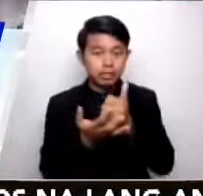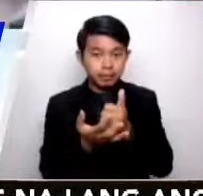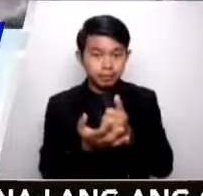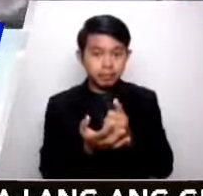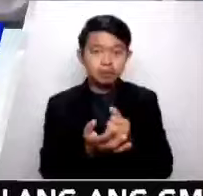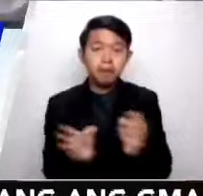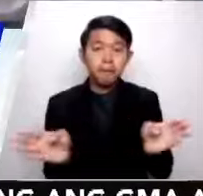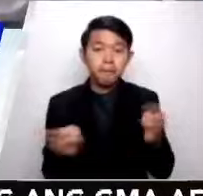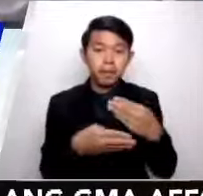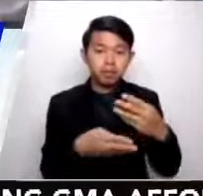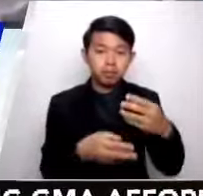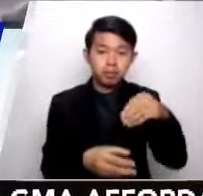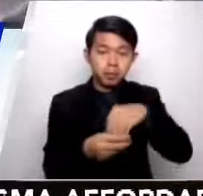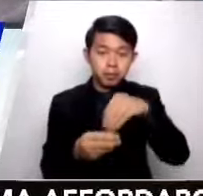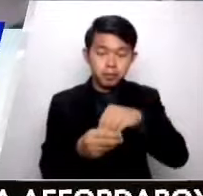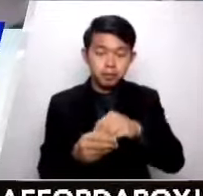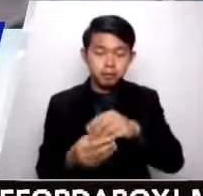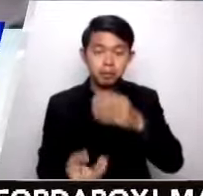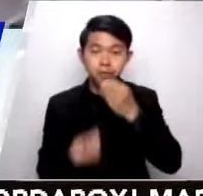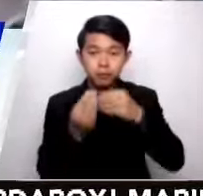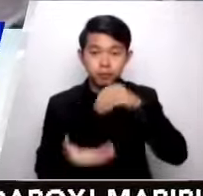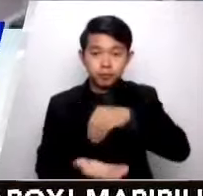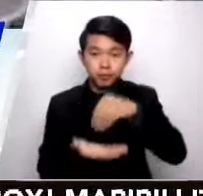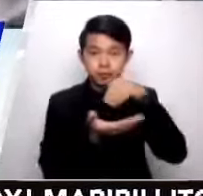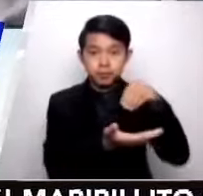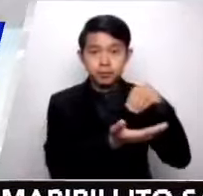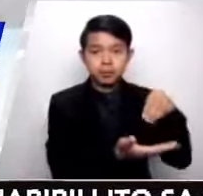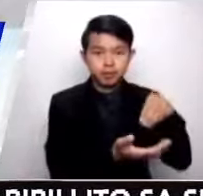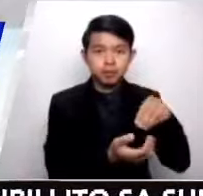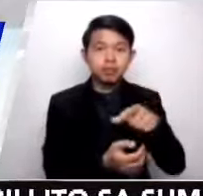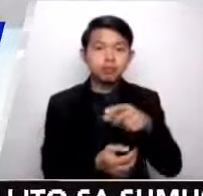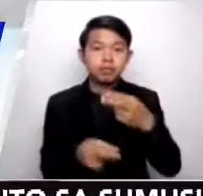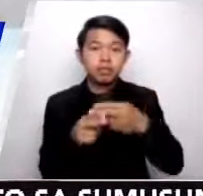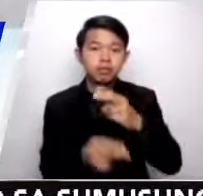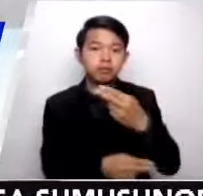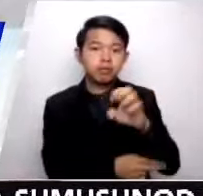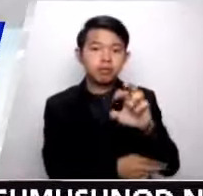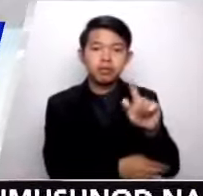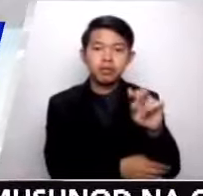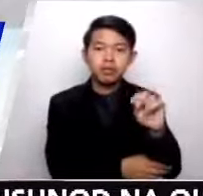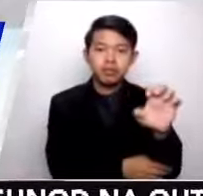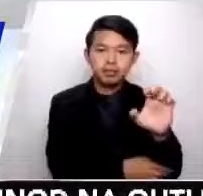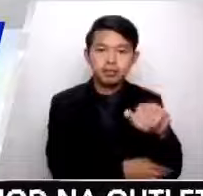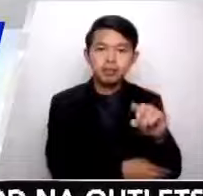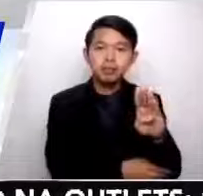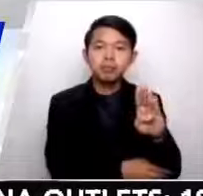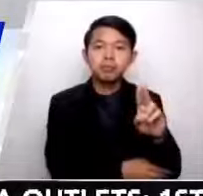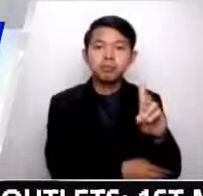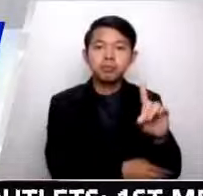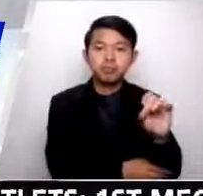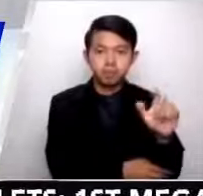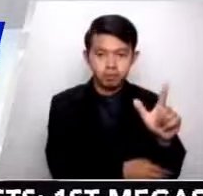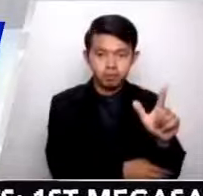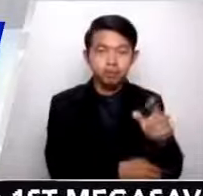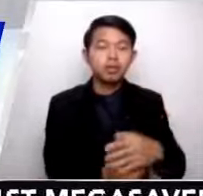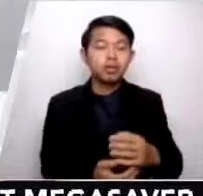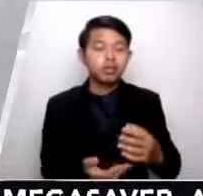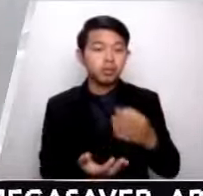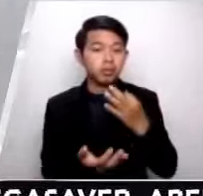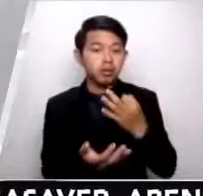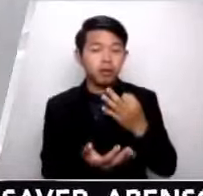Budol. Ipamamahagi ang mga donasyong makakalap ng GMA Kapuso Foundation sa mga lugar na naapektuhan ng Bagyong